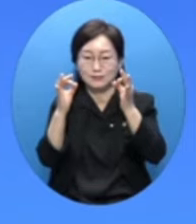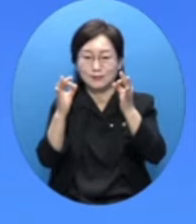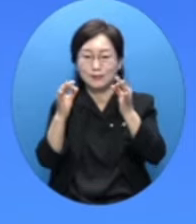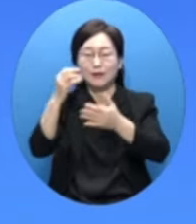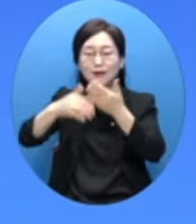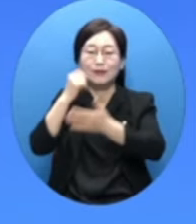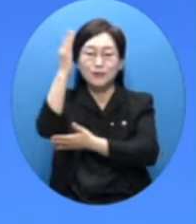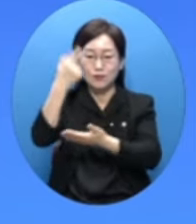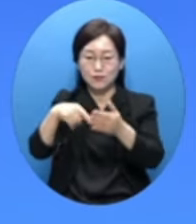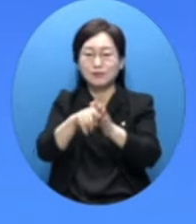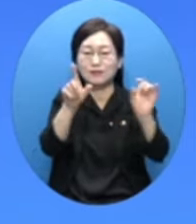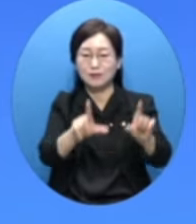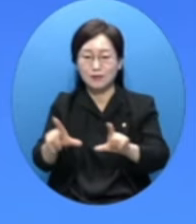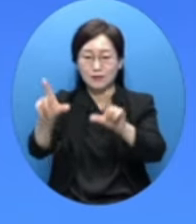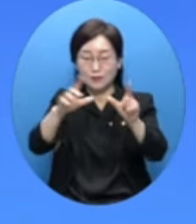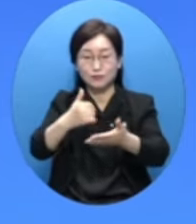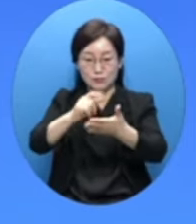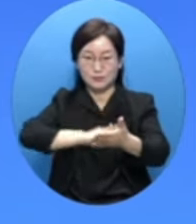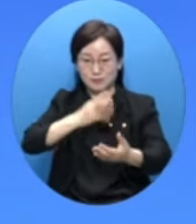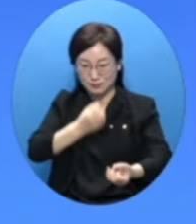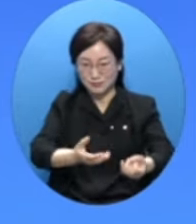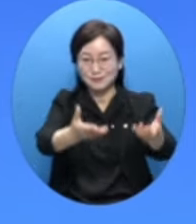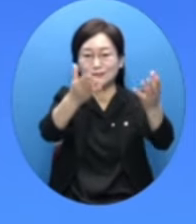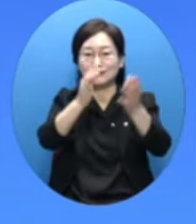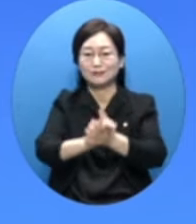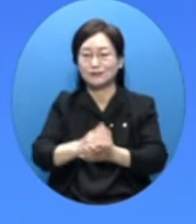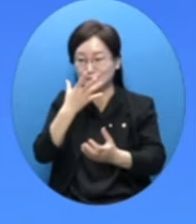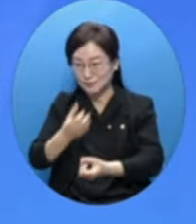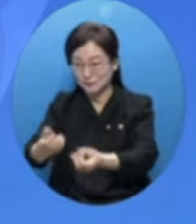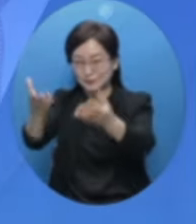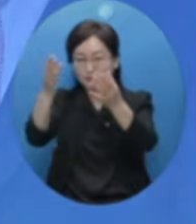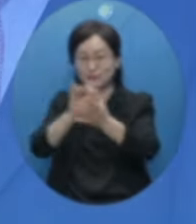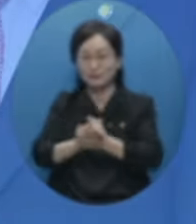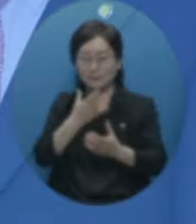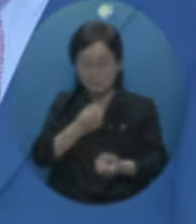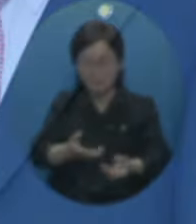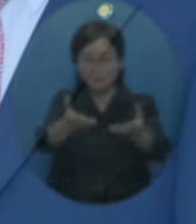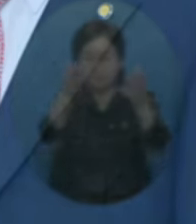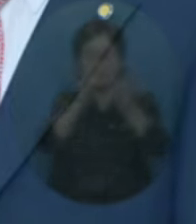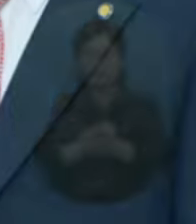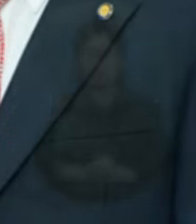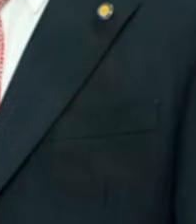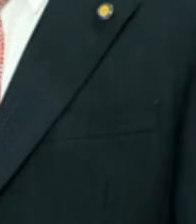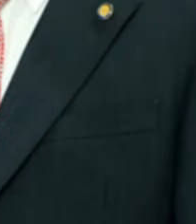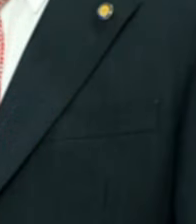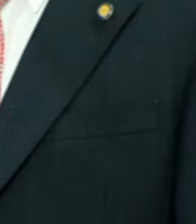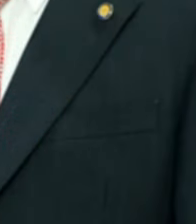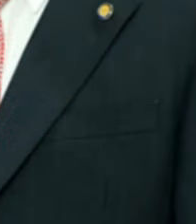하나님의 명예에 살아가는 여러분 모두 되기를 주님으로 축원합니다. 축원합니다. 축원합니다.